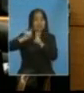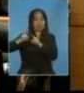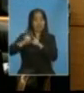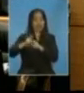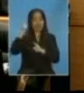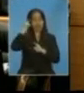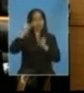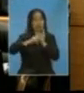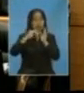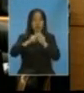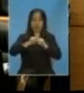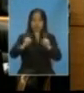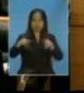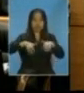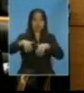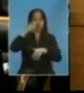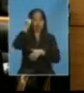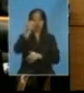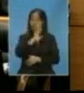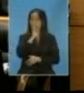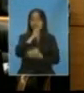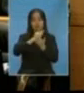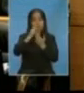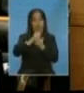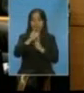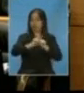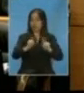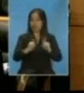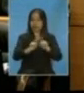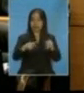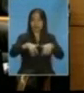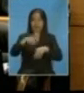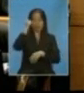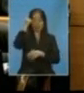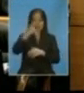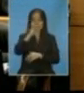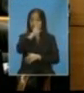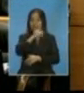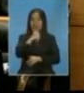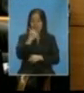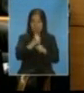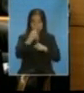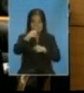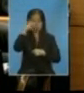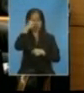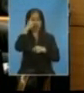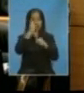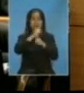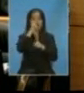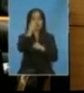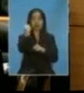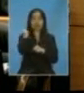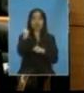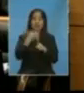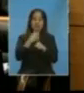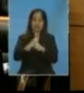นชาวบ้านทั่วไปเข้าใจครับว่าท่านจะมาใช้หนี้ไม่ใช่มากู้ท่านมาทฤษฎีใหม่ครับบอกว่าจะกู้เพื่อ